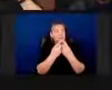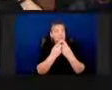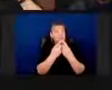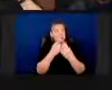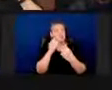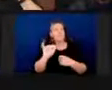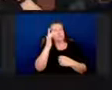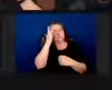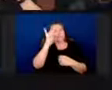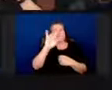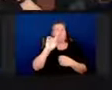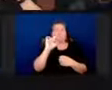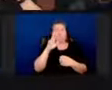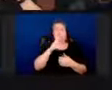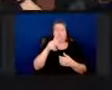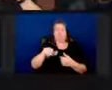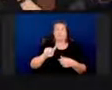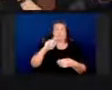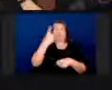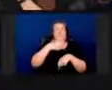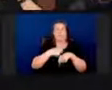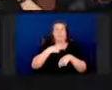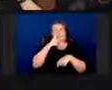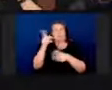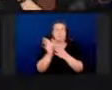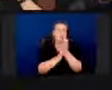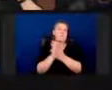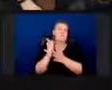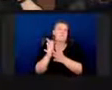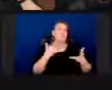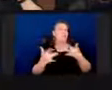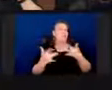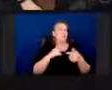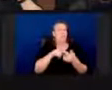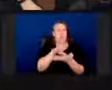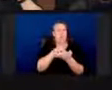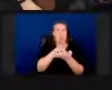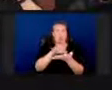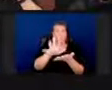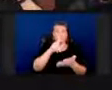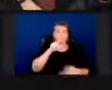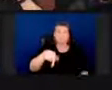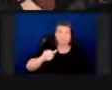التعليم في هذه المدارس وحتى أن ولدي